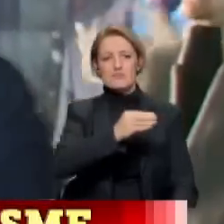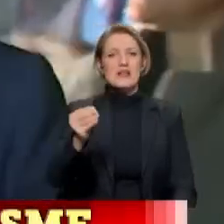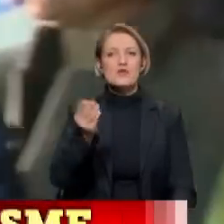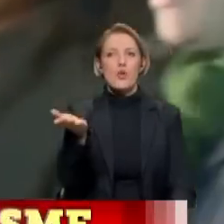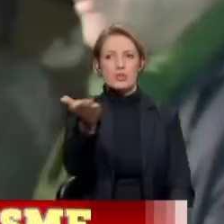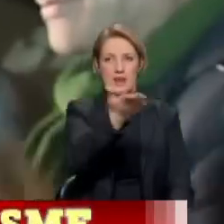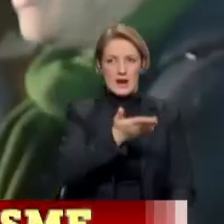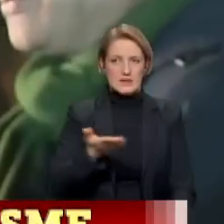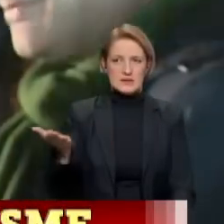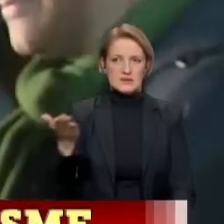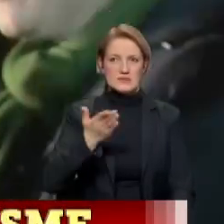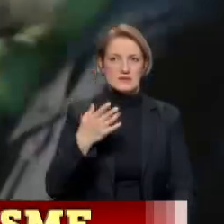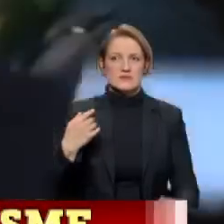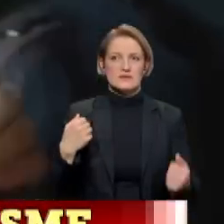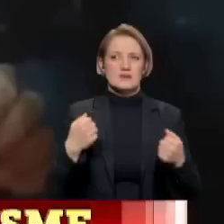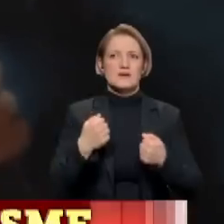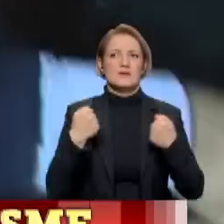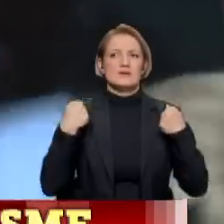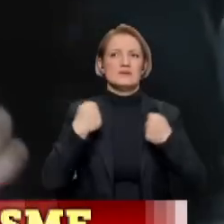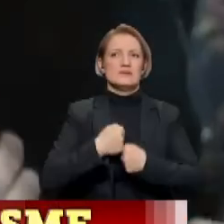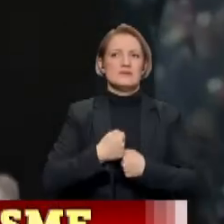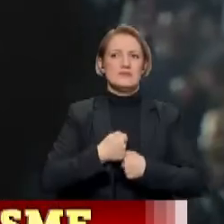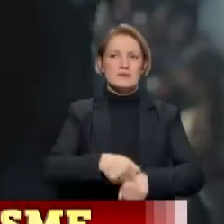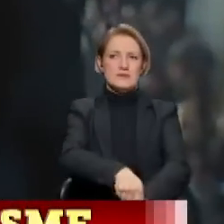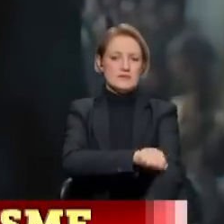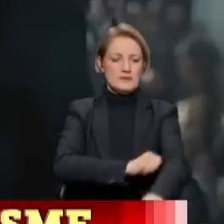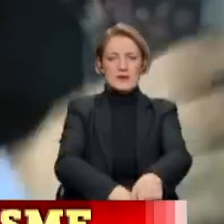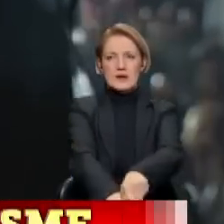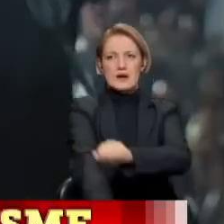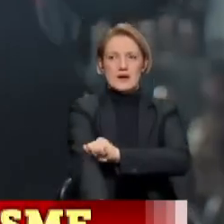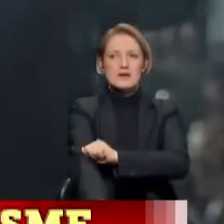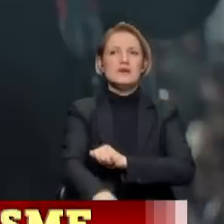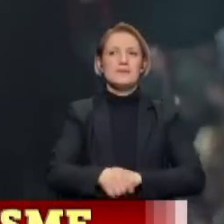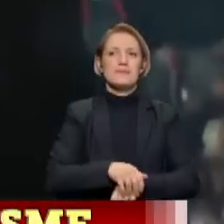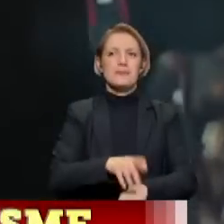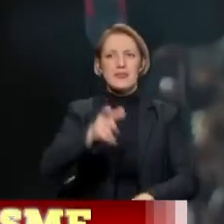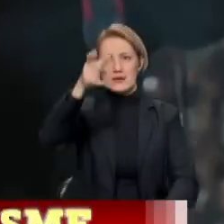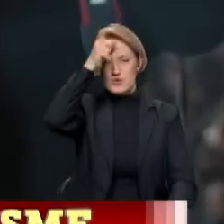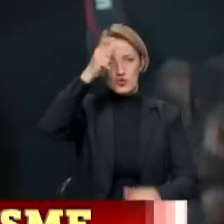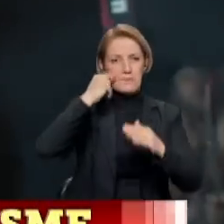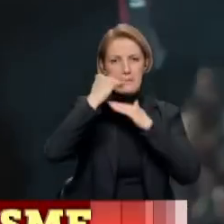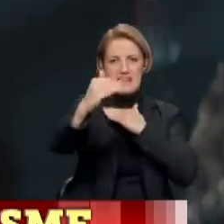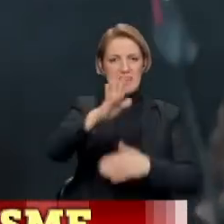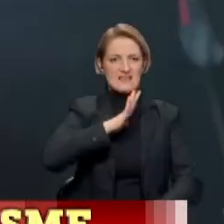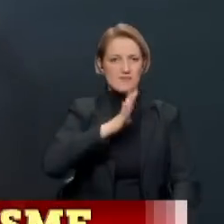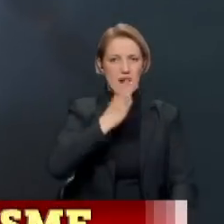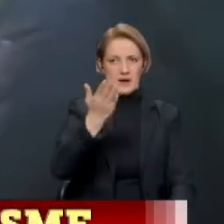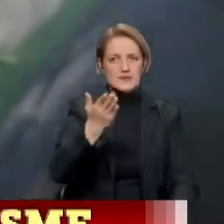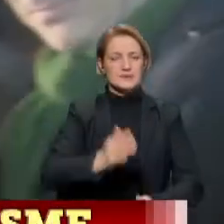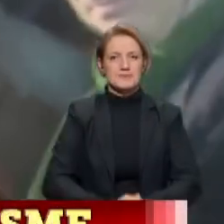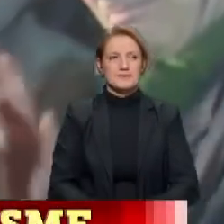milyonlarca ceketini çıkarıp kollarını sıvayacak Türk milleti var.